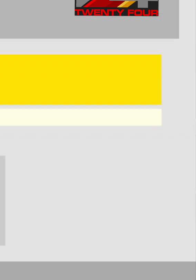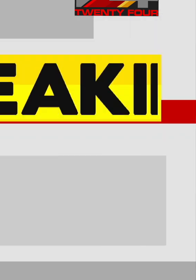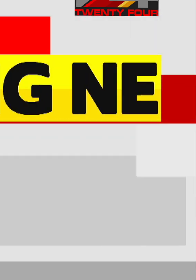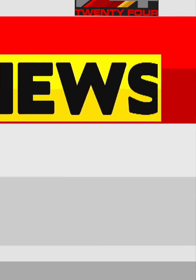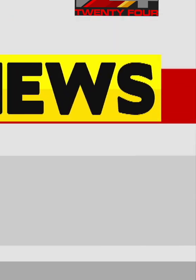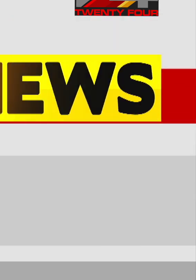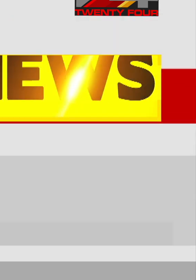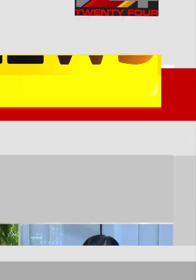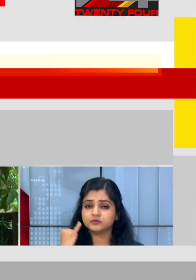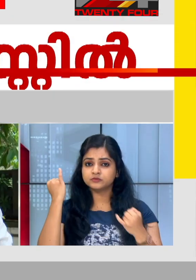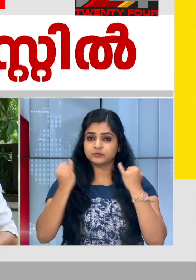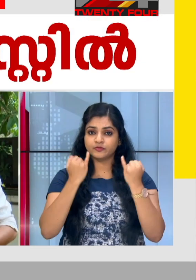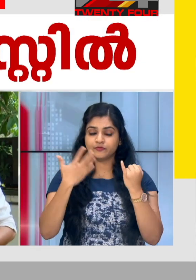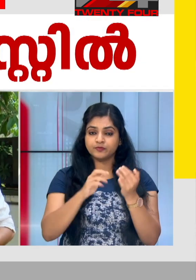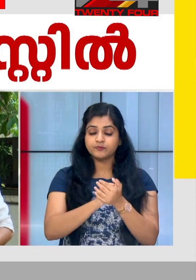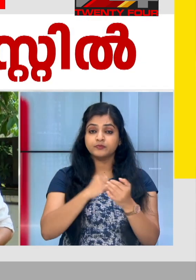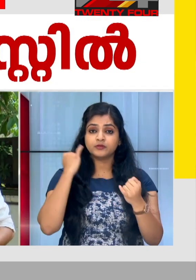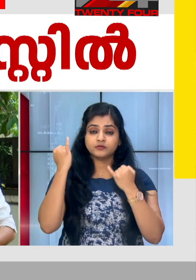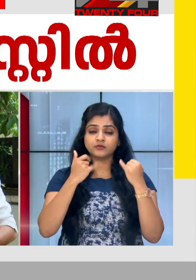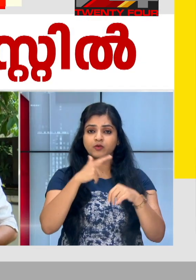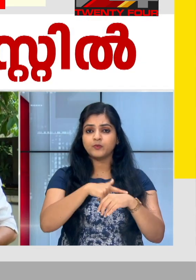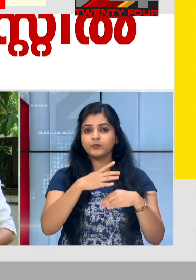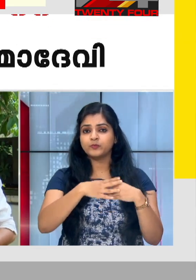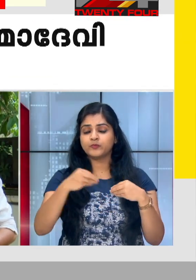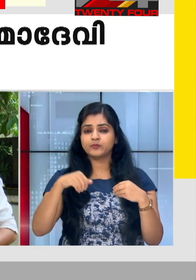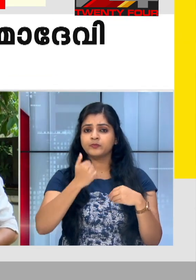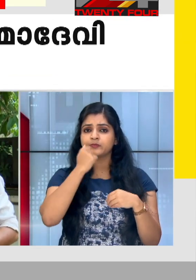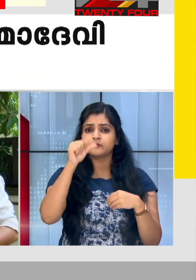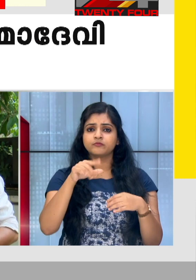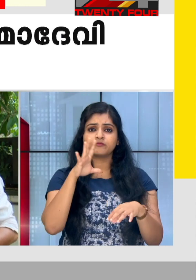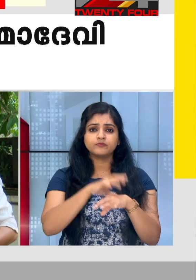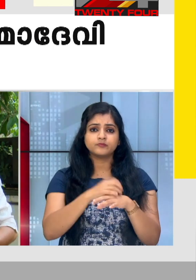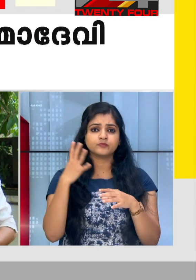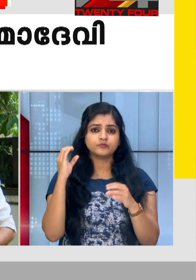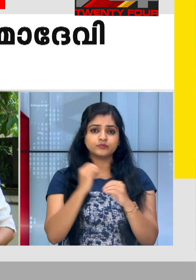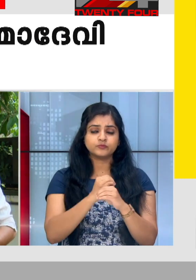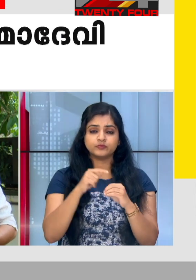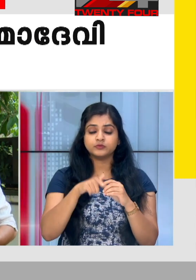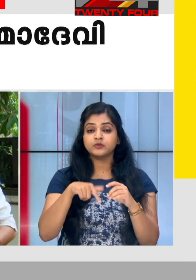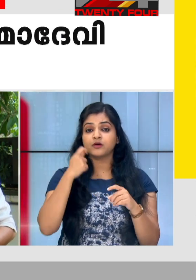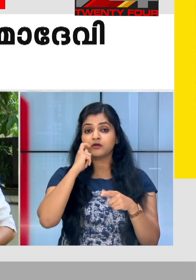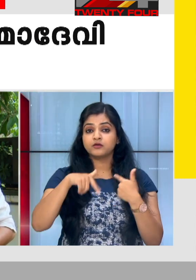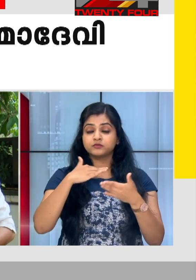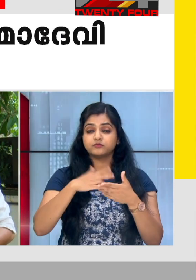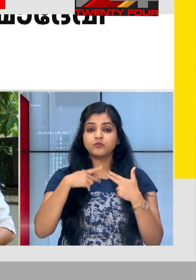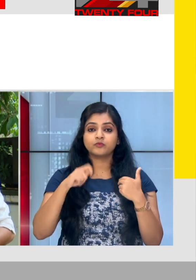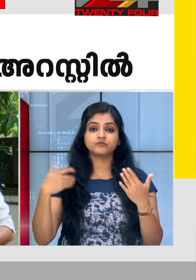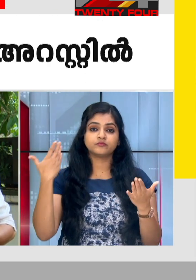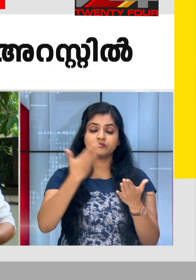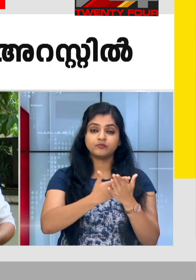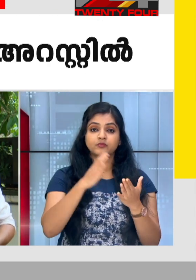അന്വേഷണം നടത്തി. ഇതിനിടയിൽ അന്വേഷണം വളരെ നീണ്ടുപോയി. പ്രതിയെ പിടിക്കുന്നില്ല എന്ന് കാണിച്ച് ഈ ഭർത്താവ് തന്നെ കോടതിയെ സമീപിക്കുകയും പിന്നീട്